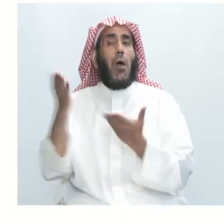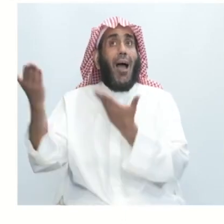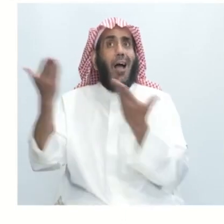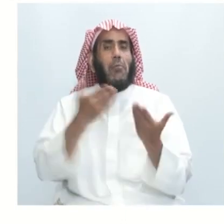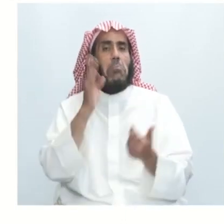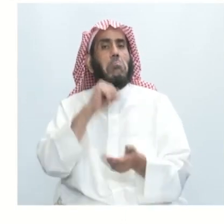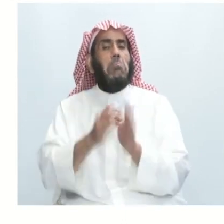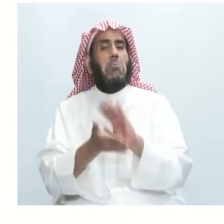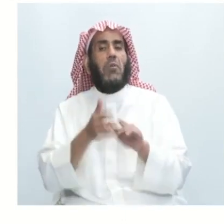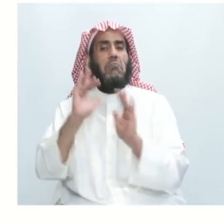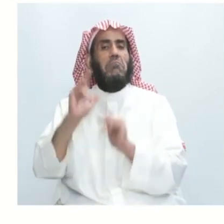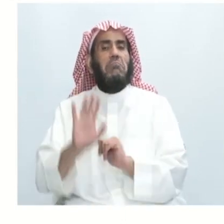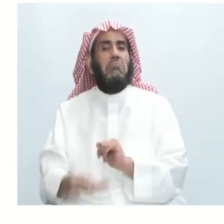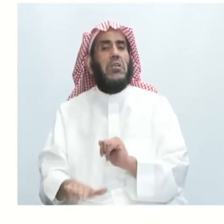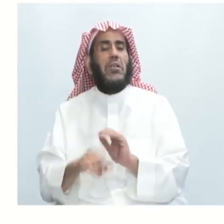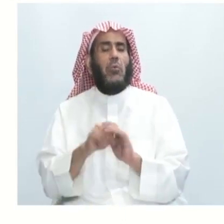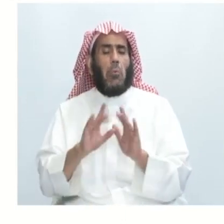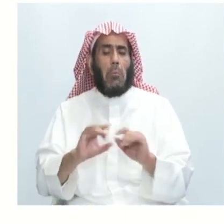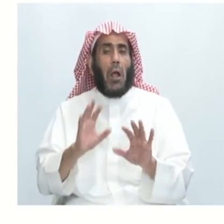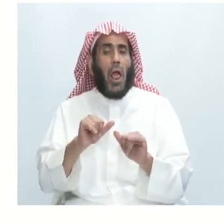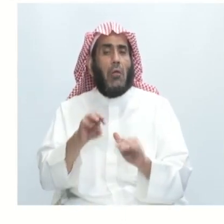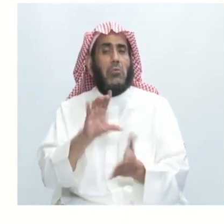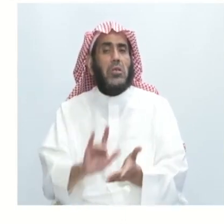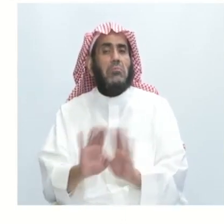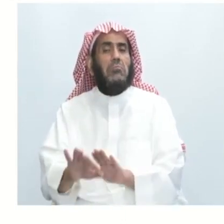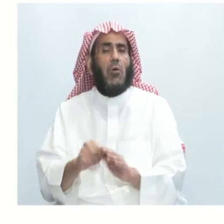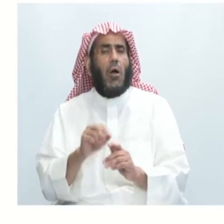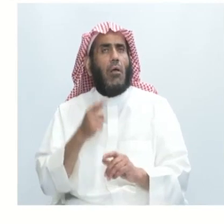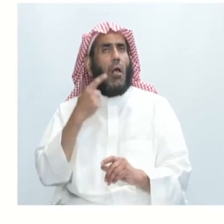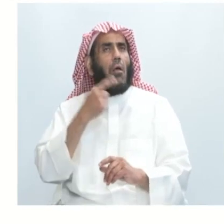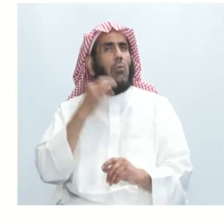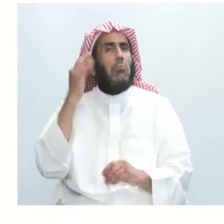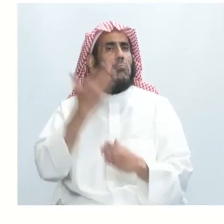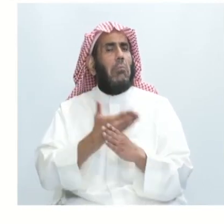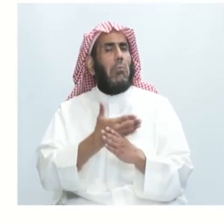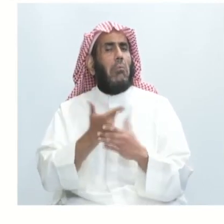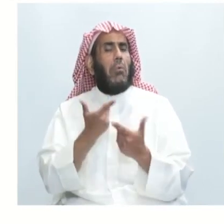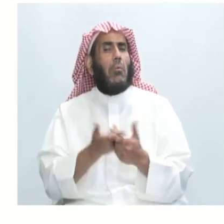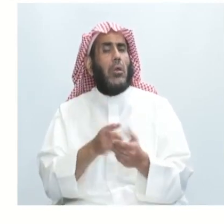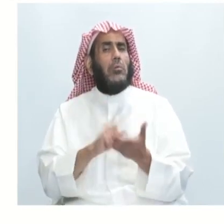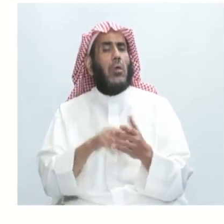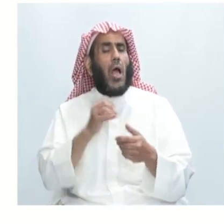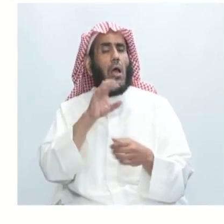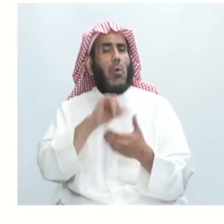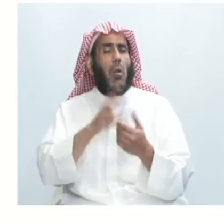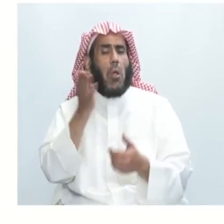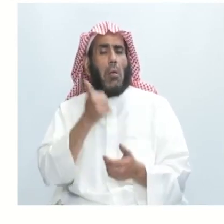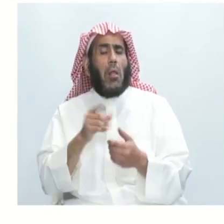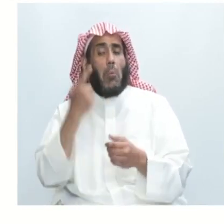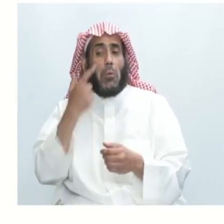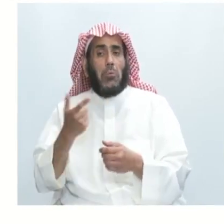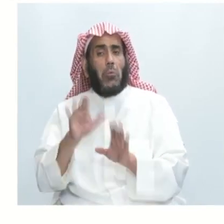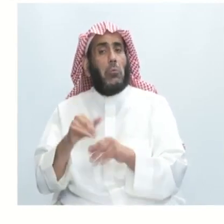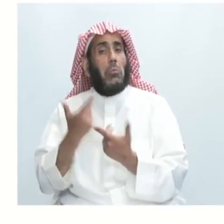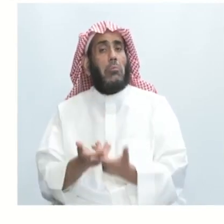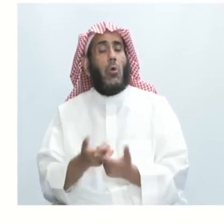به فجلس حيث وجد مكاننا واخذ يحدث نفسه بانه صاحب الوليمه لم يتنبه